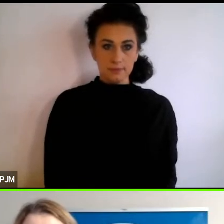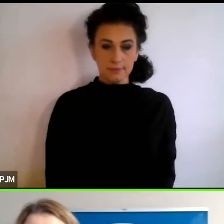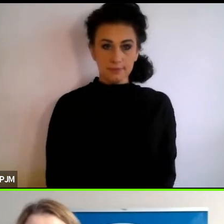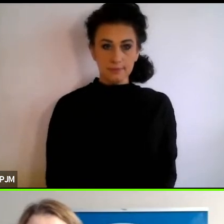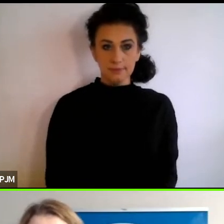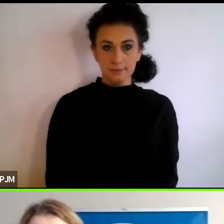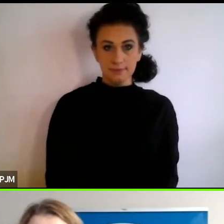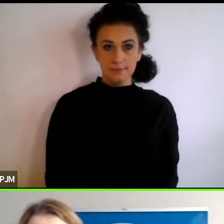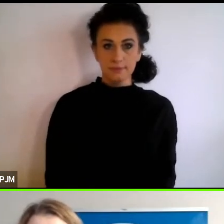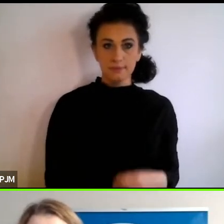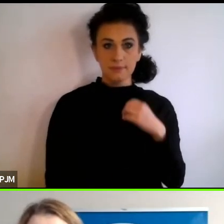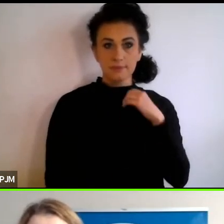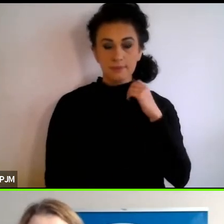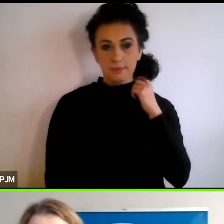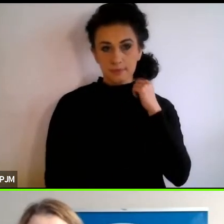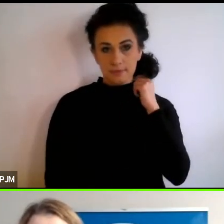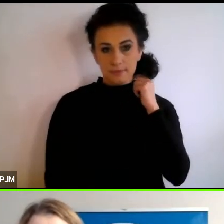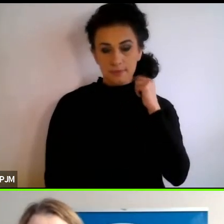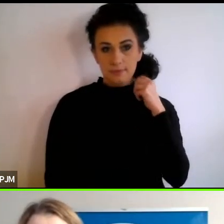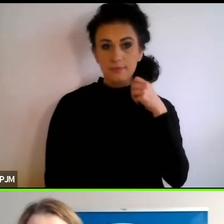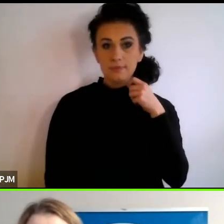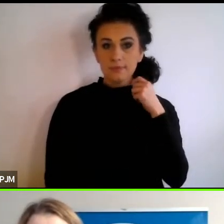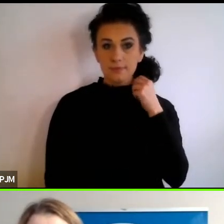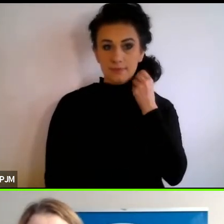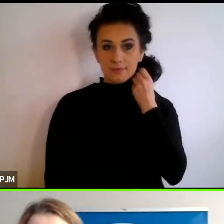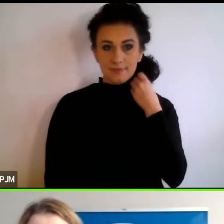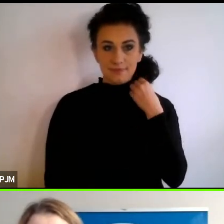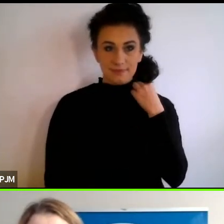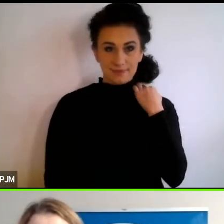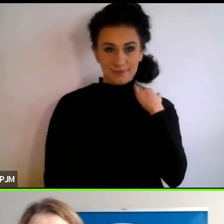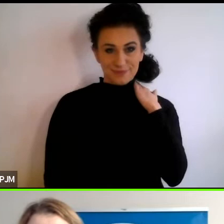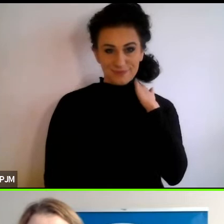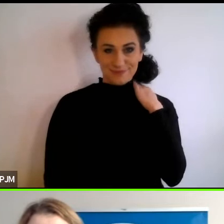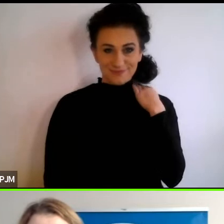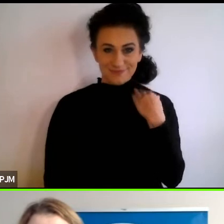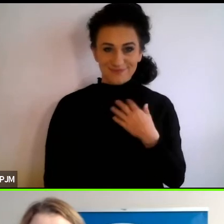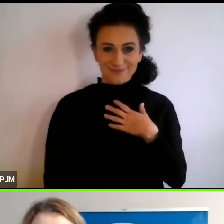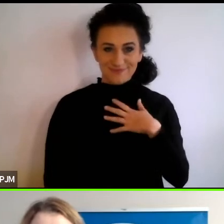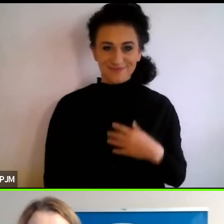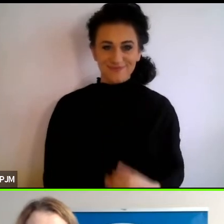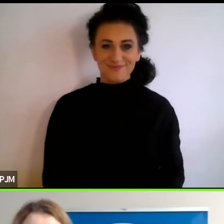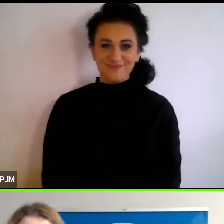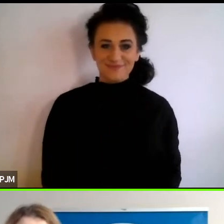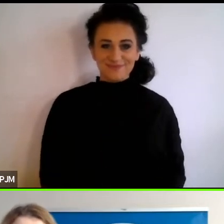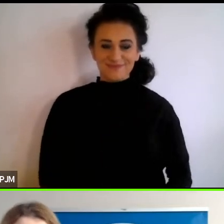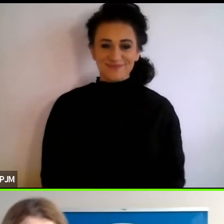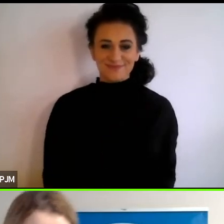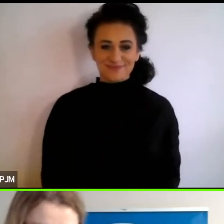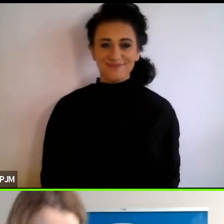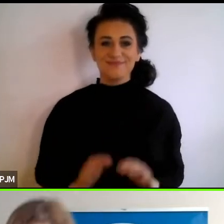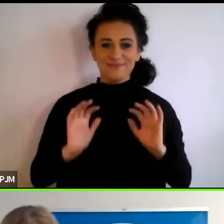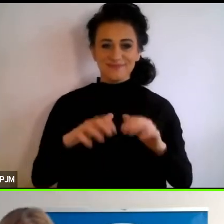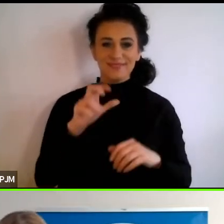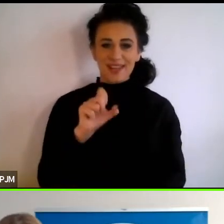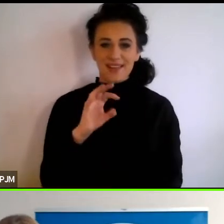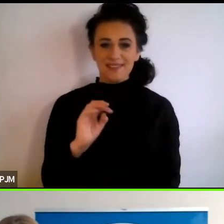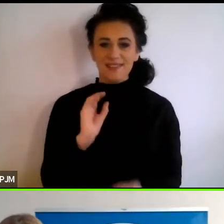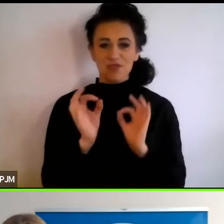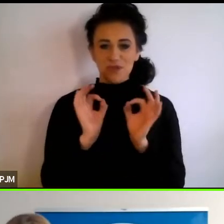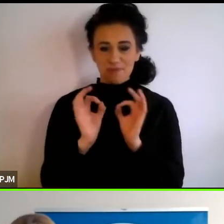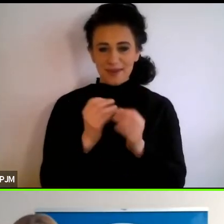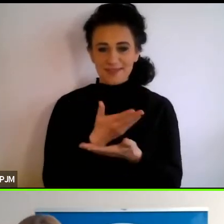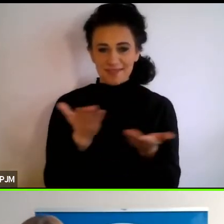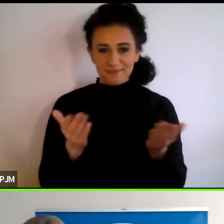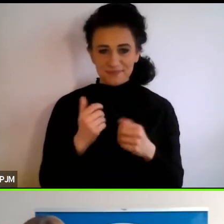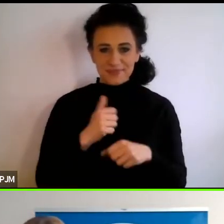Okej, widzę tutaj Państwo tłumnie ruszyli nas informować, że Państwo są. Bardzo się cieszymy, dziękujemy za